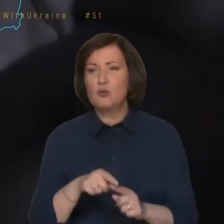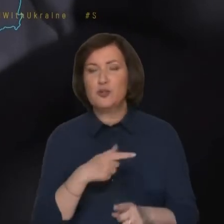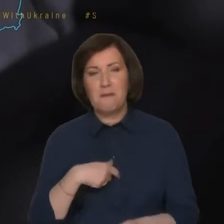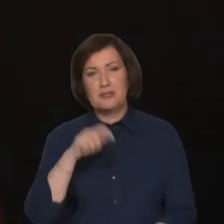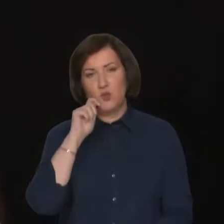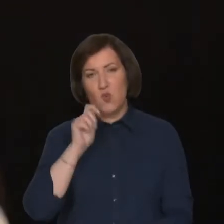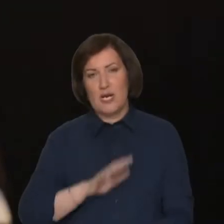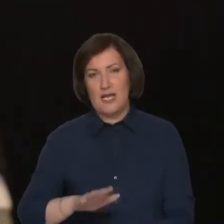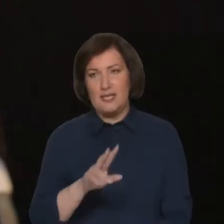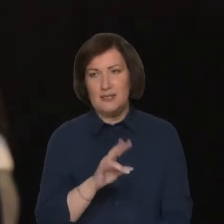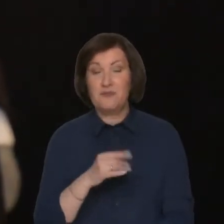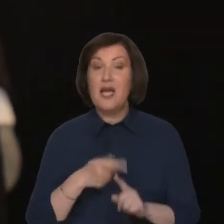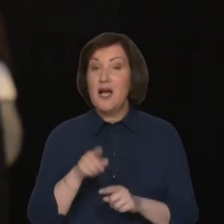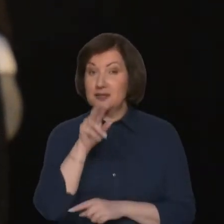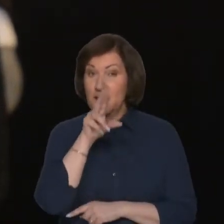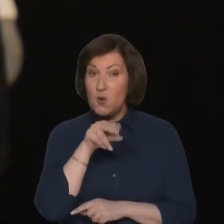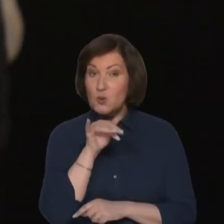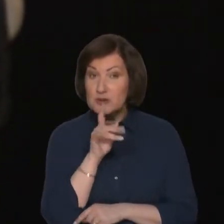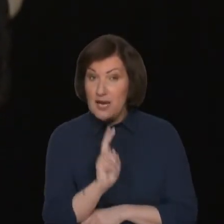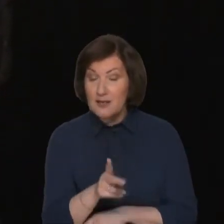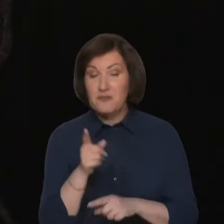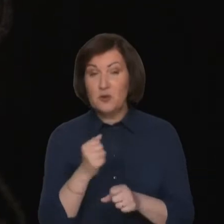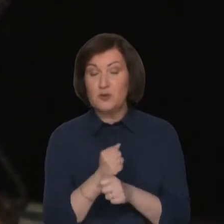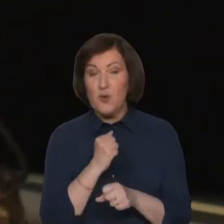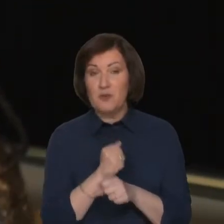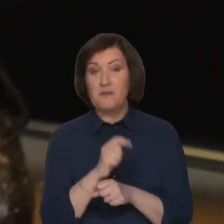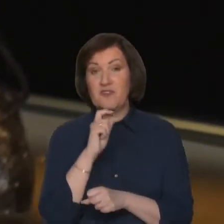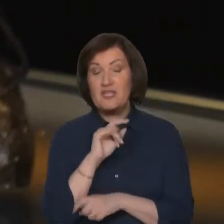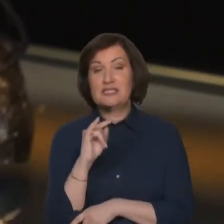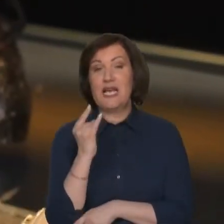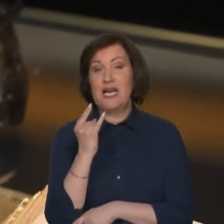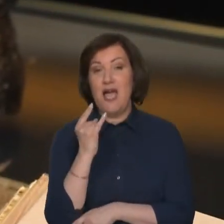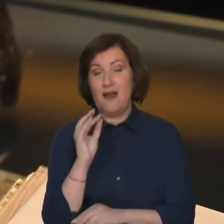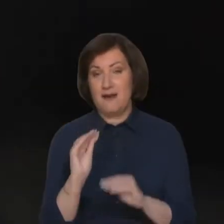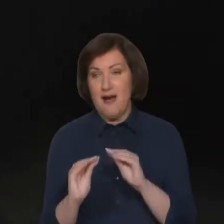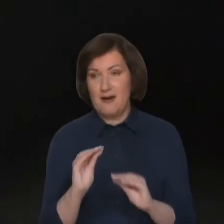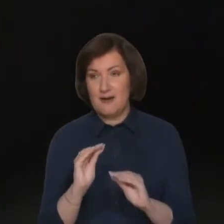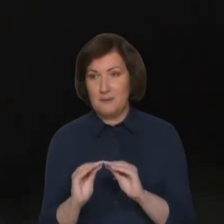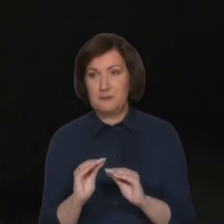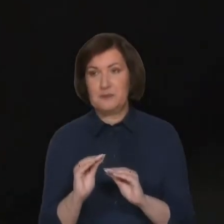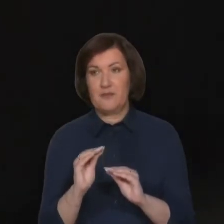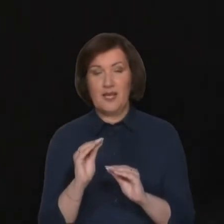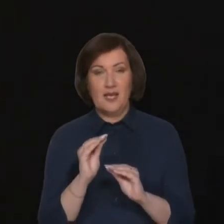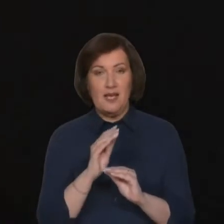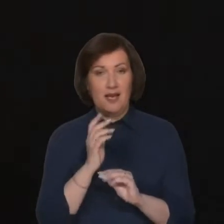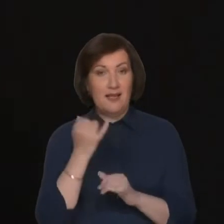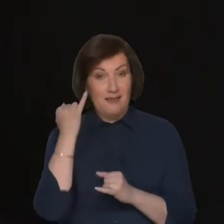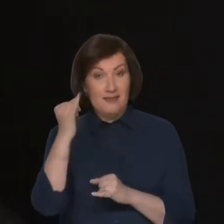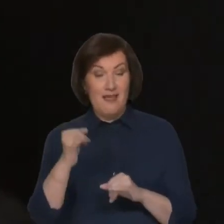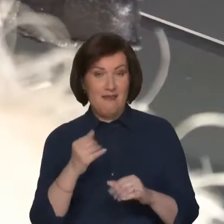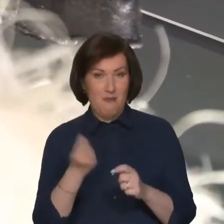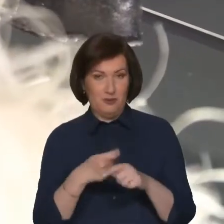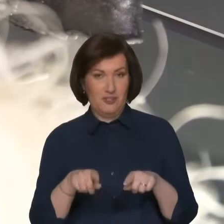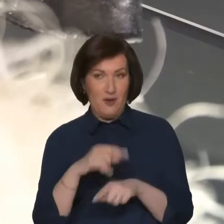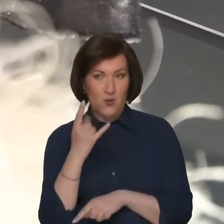з України. А це гусак Борис Джонсон. Його зробила вінницька лялькарка Наталія Дремлюга. Ідея пошити таку інтер'єрну